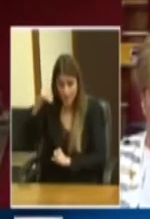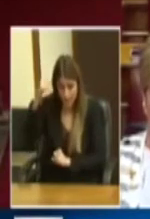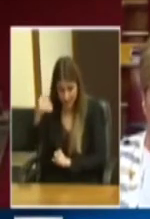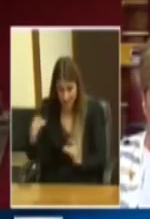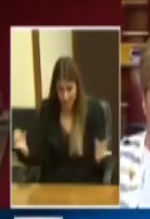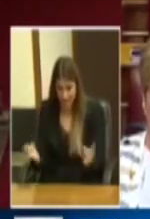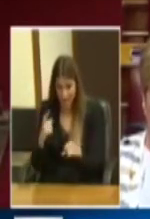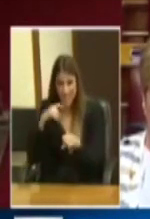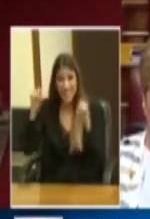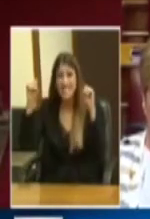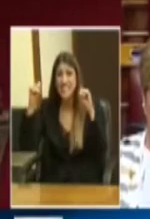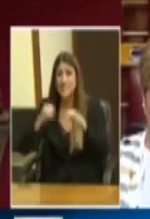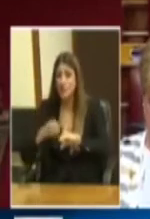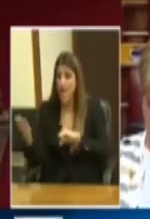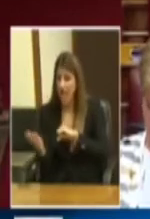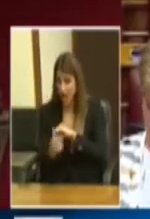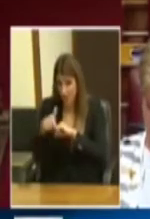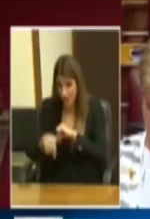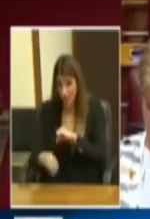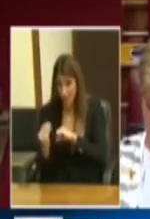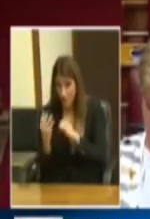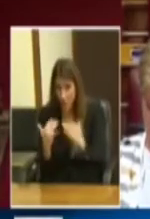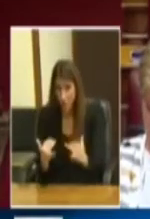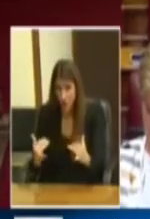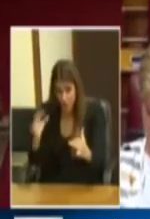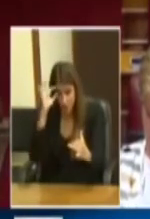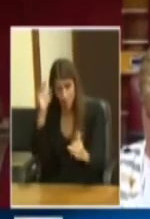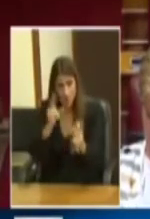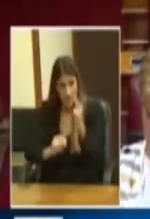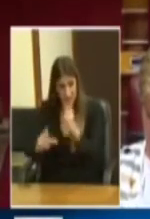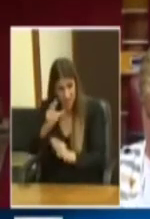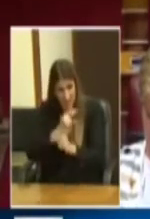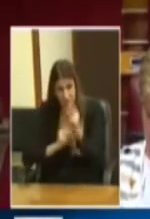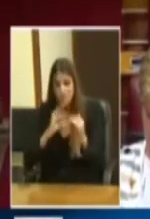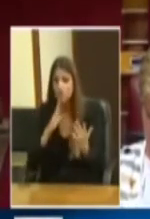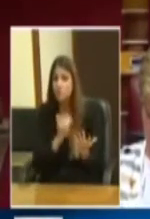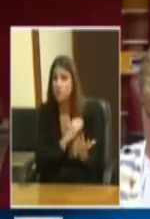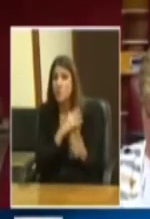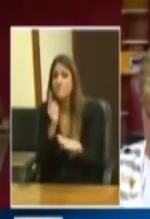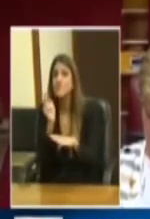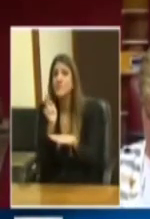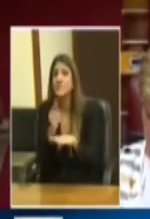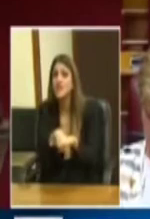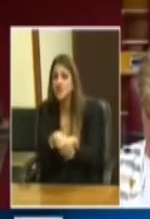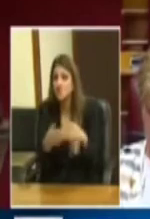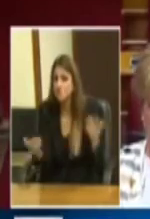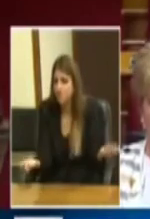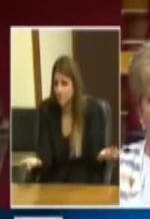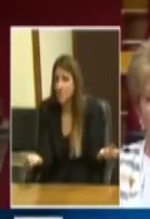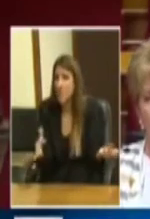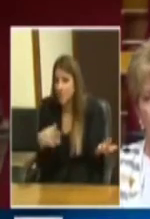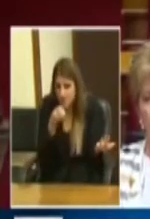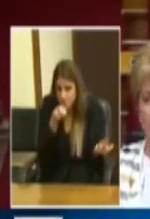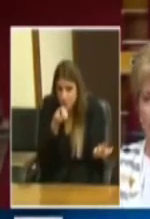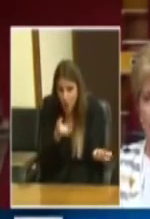έρθει η συμφωνία εδώ στη Βουλή, για να συζητήσουμε και να κληθούμε να ψηφίσουμε, και άρα αποκάλυψε